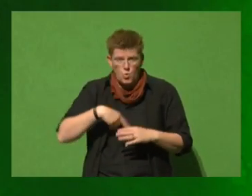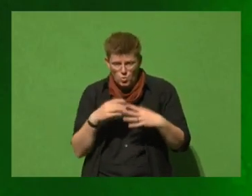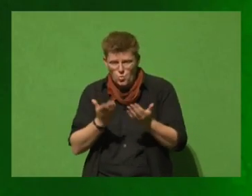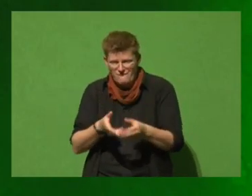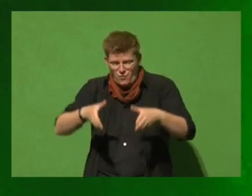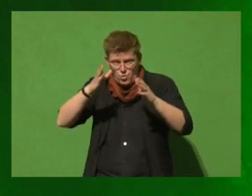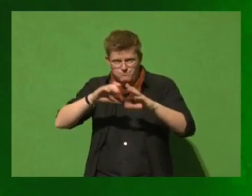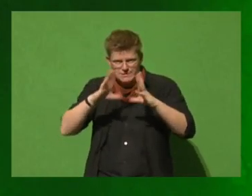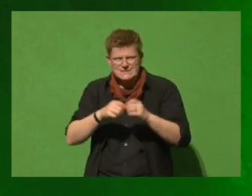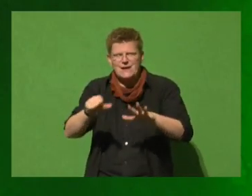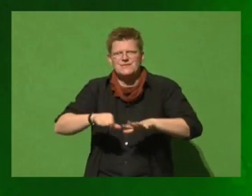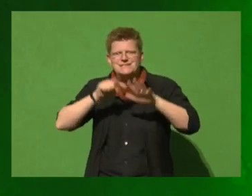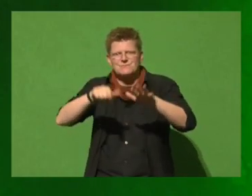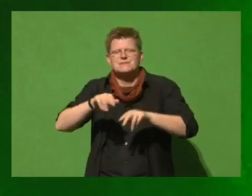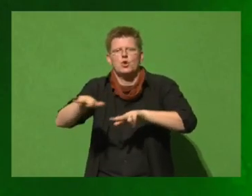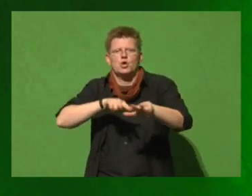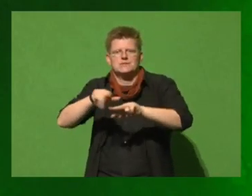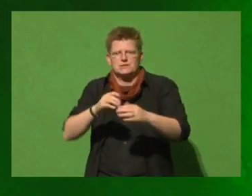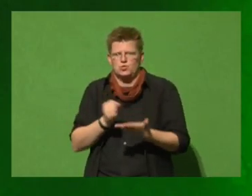mit 28.500 Euro.